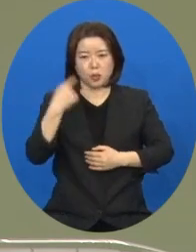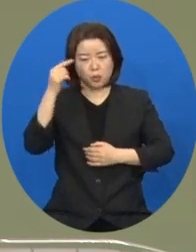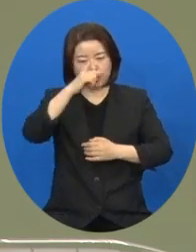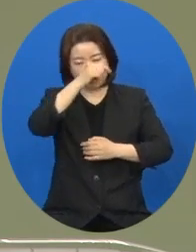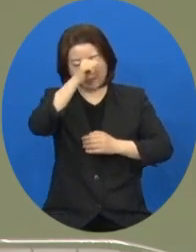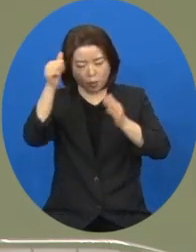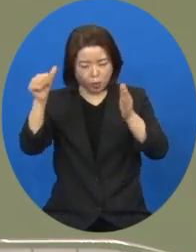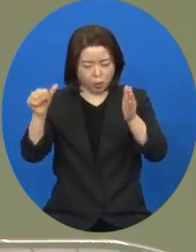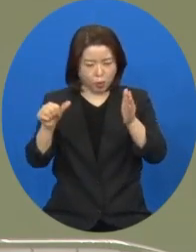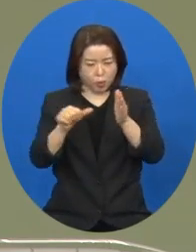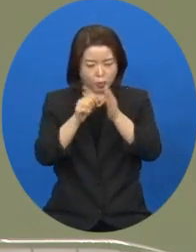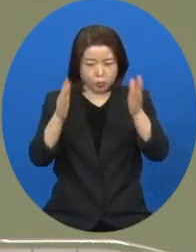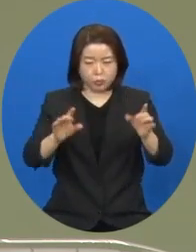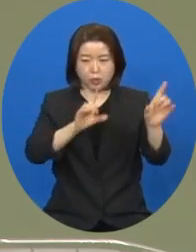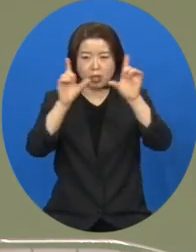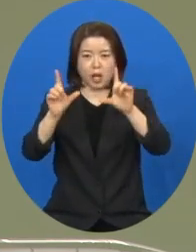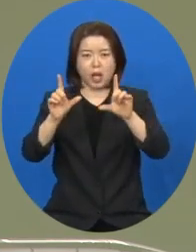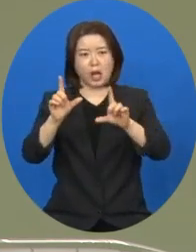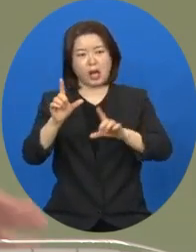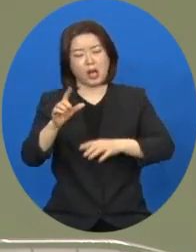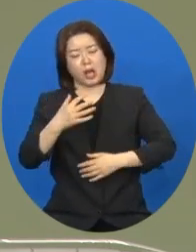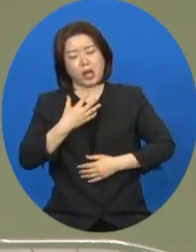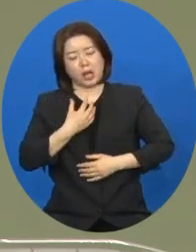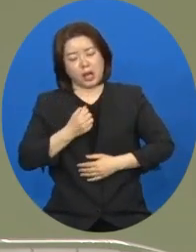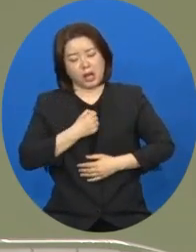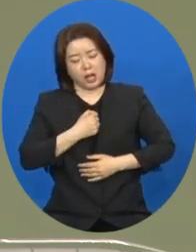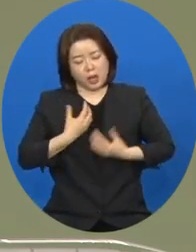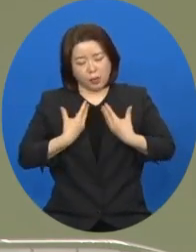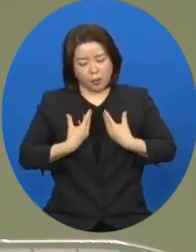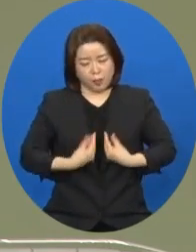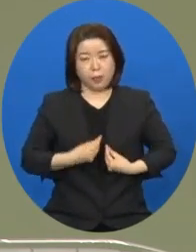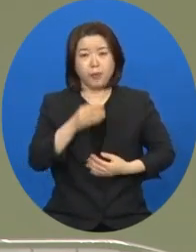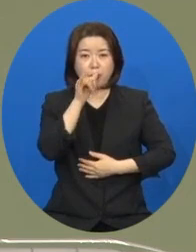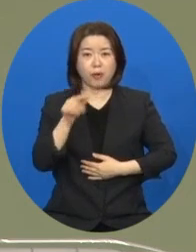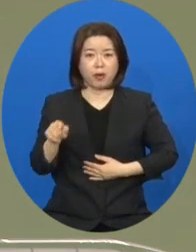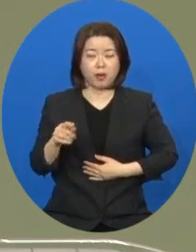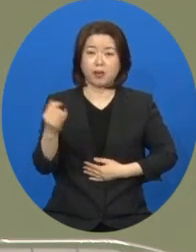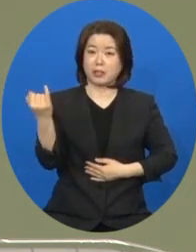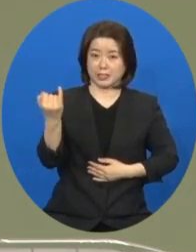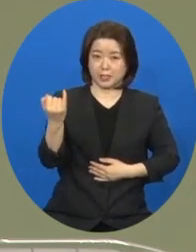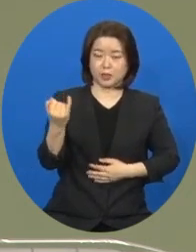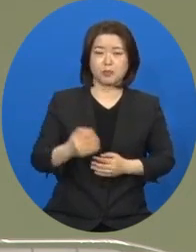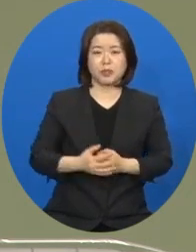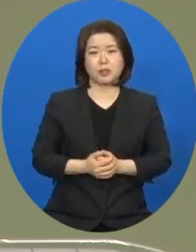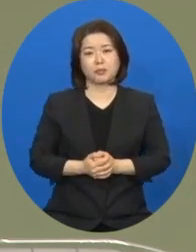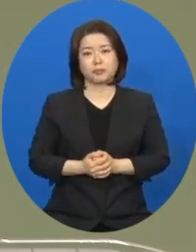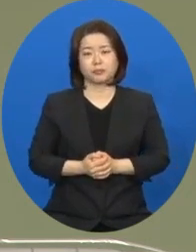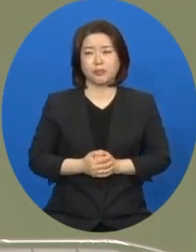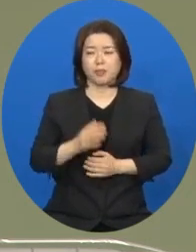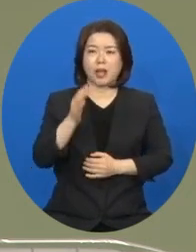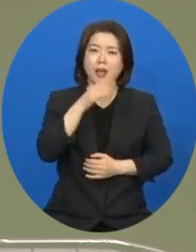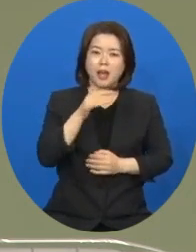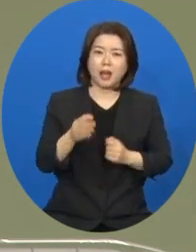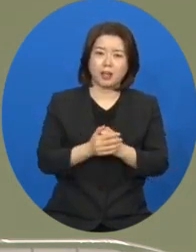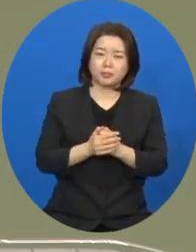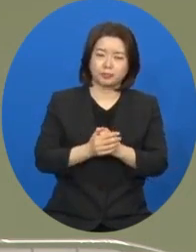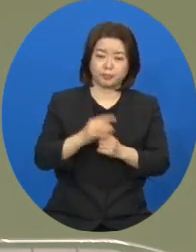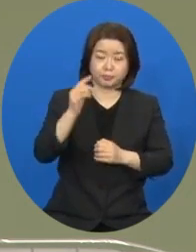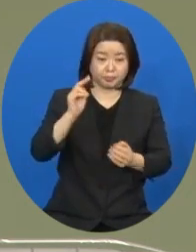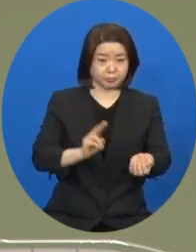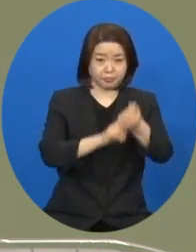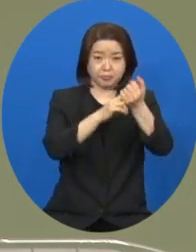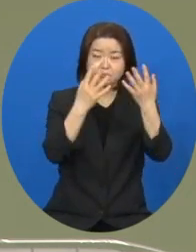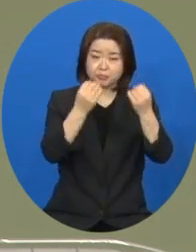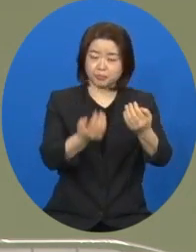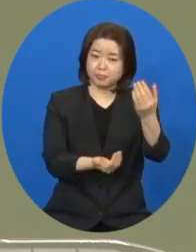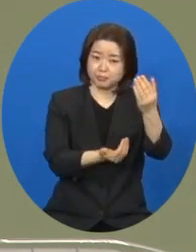된다는 게 절망감이었어요. 그때 그분이 아, 그렇게 기적이 많이